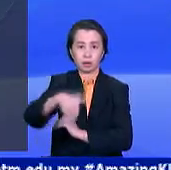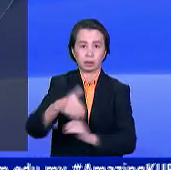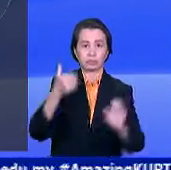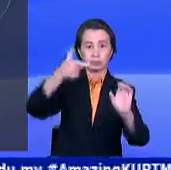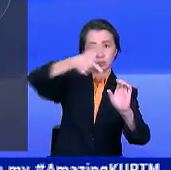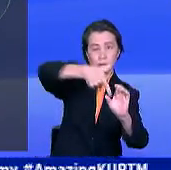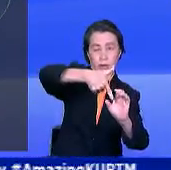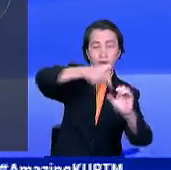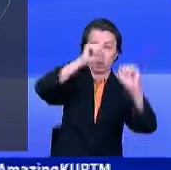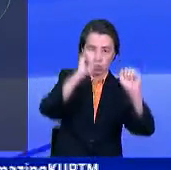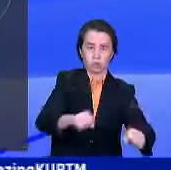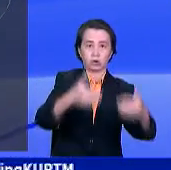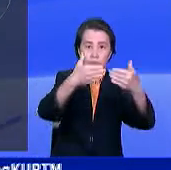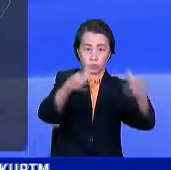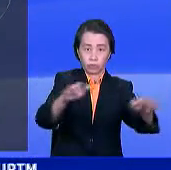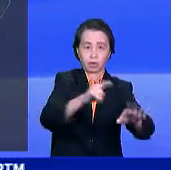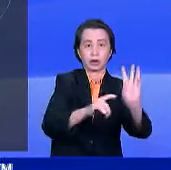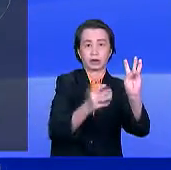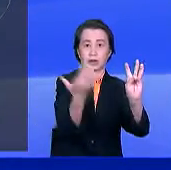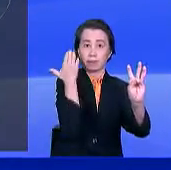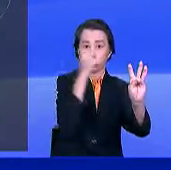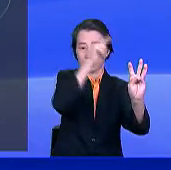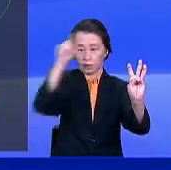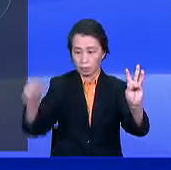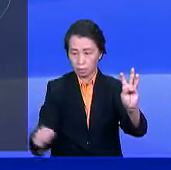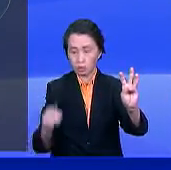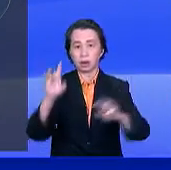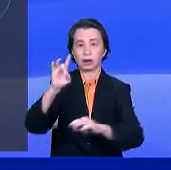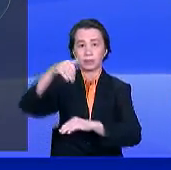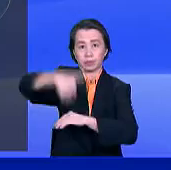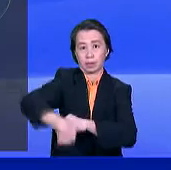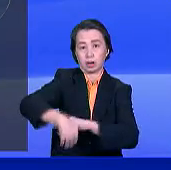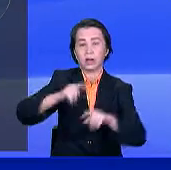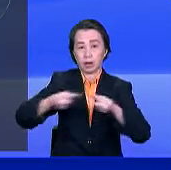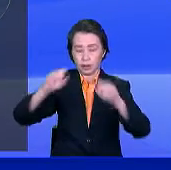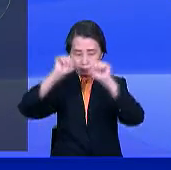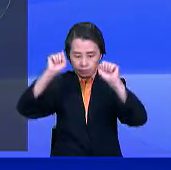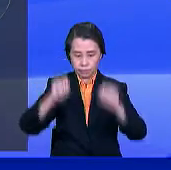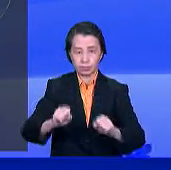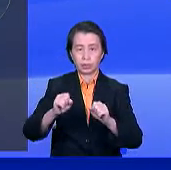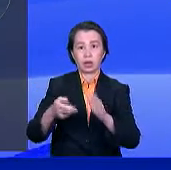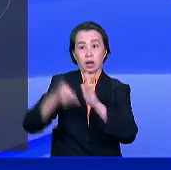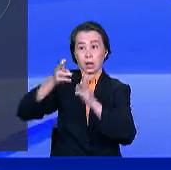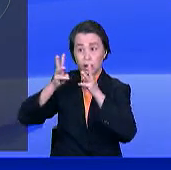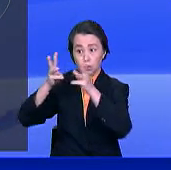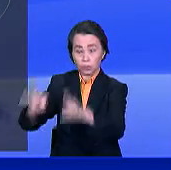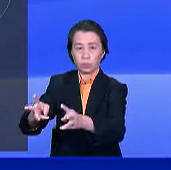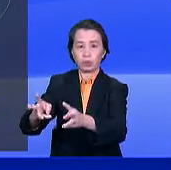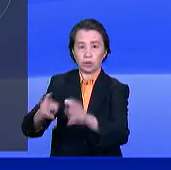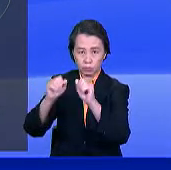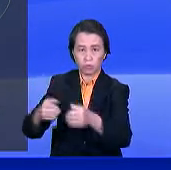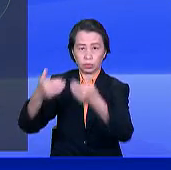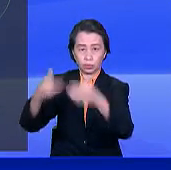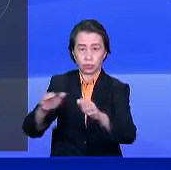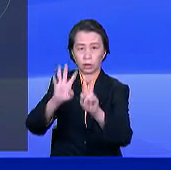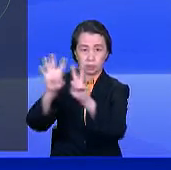minyak dibenarkan beroperasi antara 6 pagi hingga 8 malam. Malam kecuali stesen minyak di Lebuh Raya Bertol beroperasi